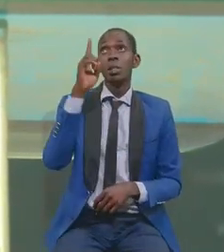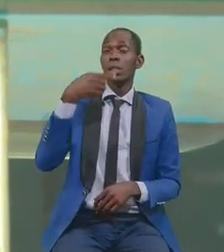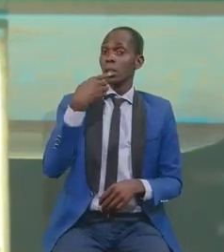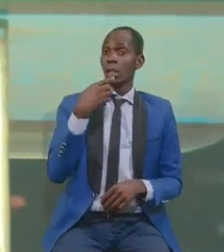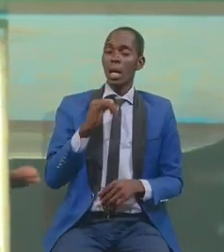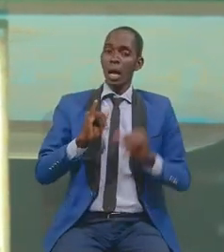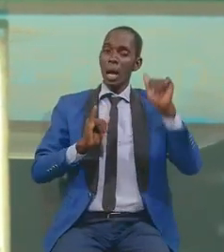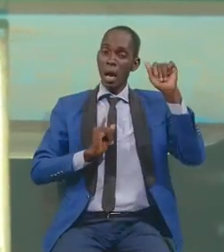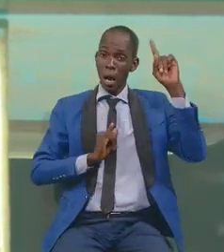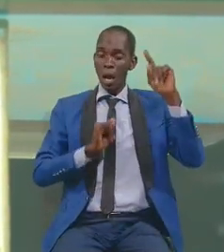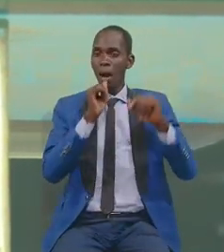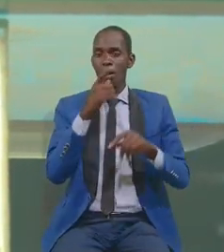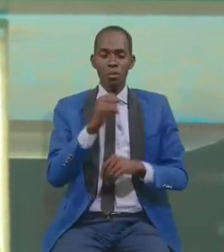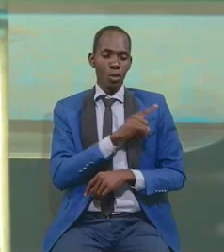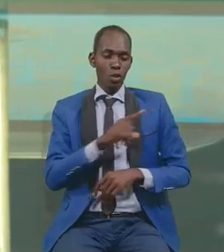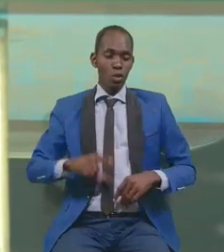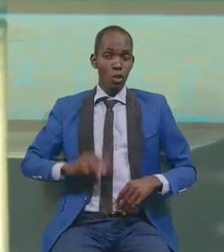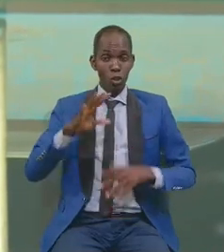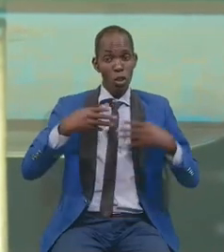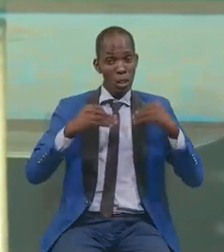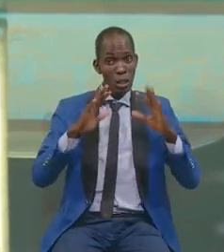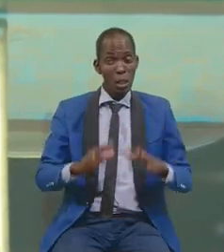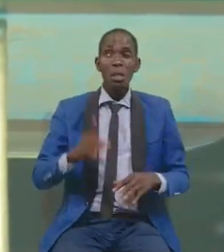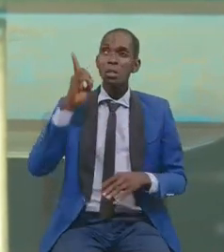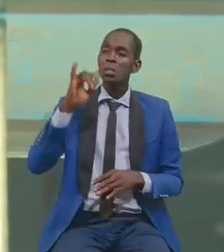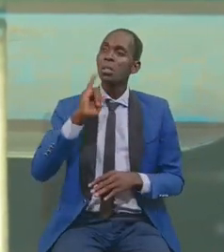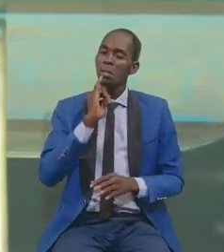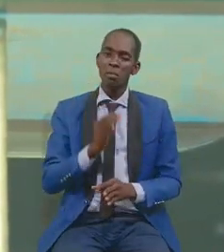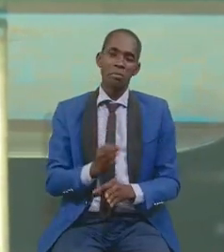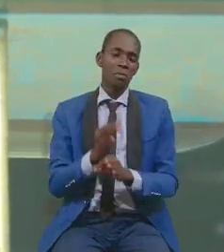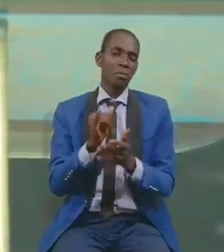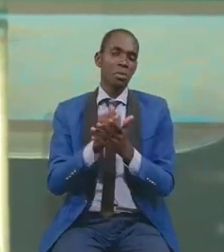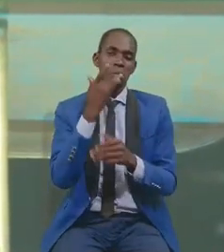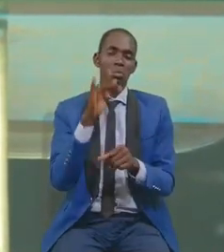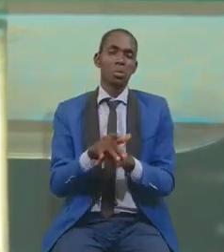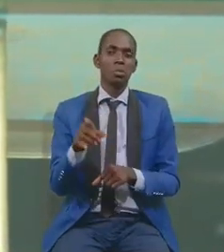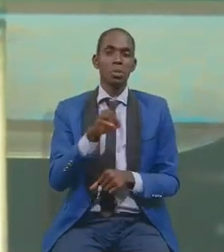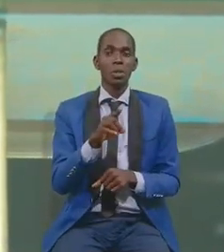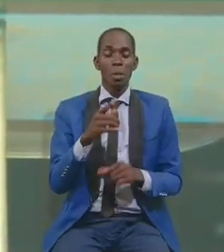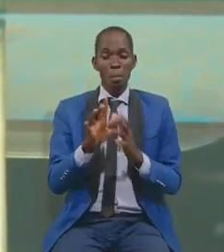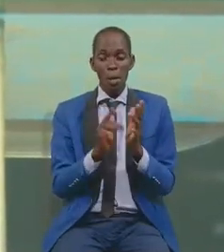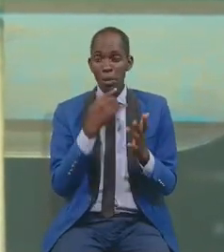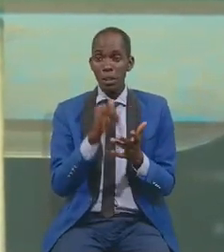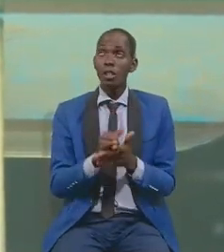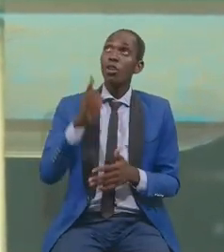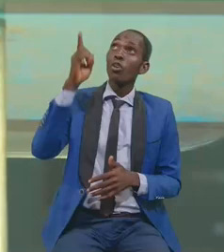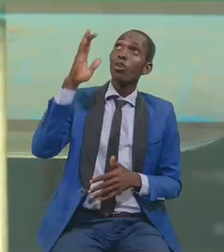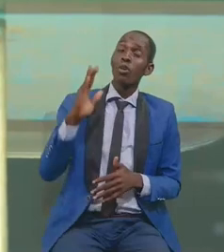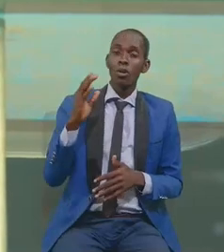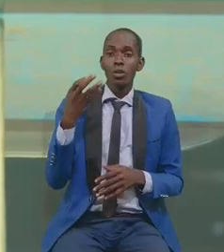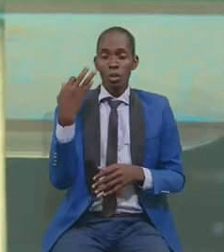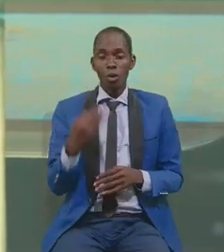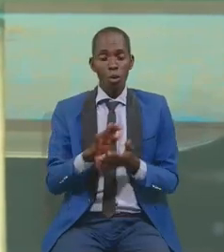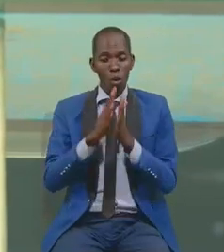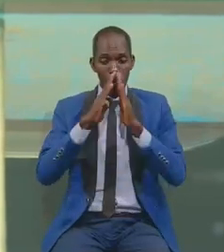qui te guérit. Celui qui a fait la promesse est fidèle. Je suis le Dieu de paix écrasera bientôt Satan sous vos